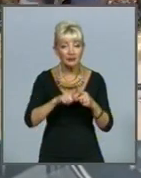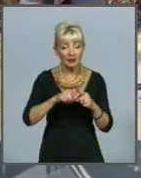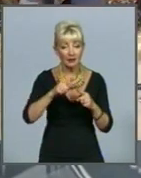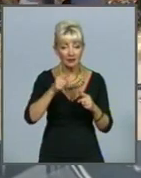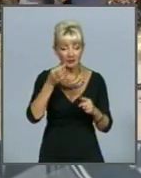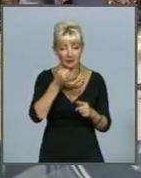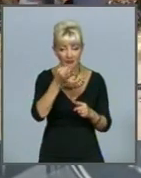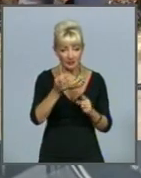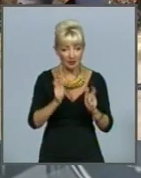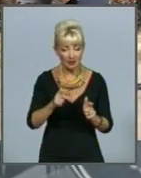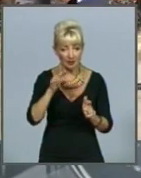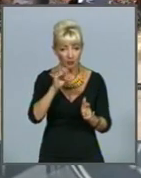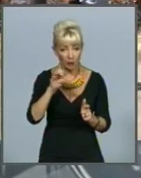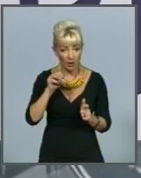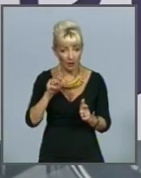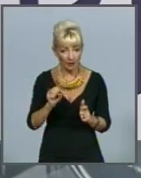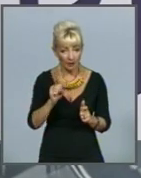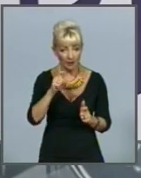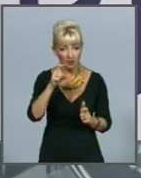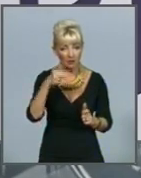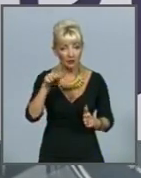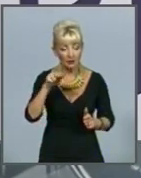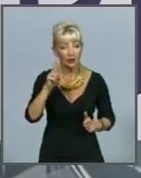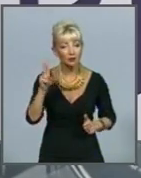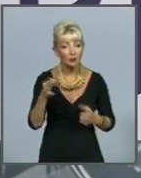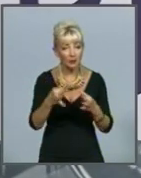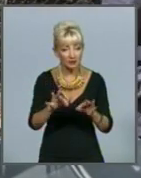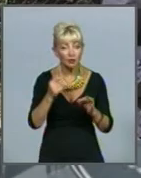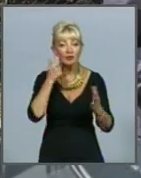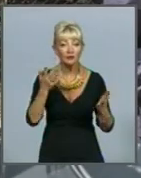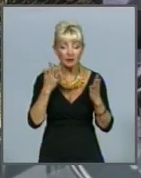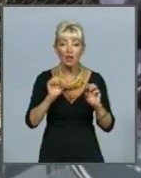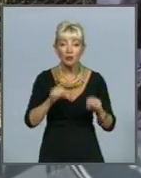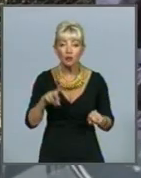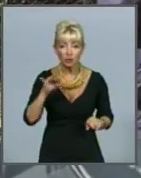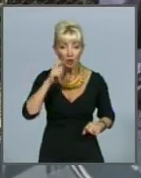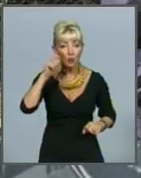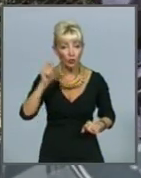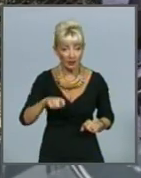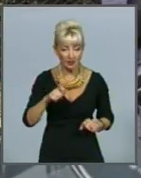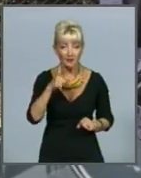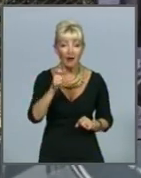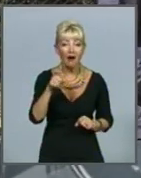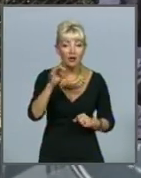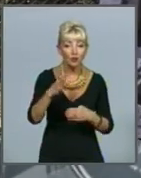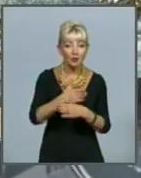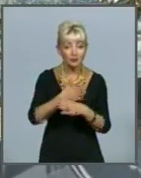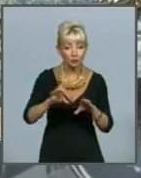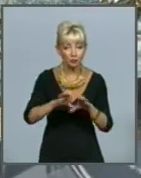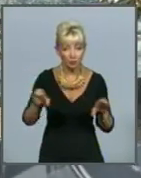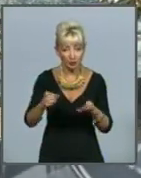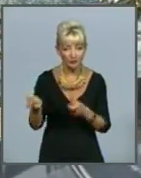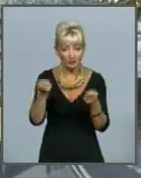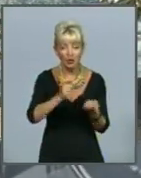проєкту «European Hydrogen Strategy», який дозволить з'ясувати, чи можна українськими газорозподільними мережами транспортувати чисті види енергії.